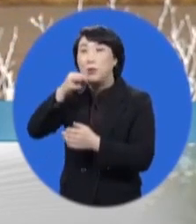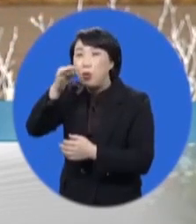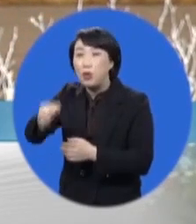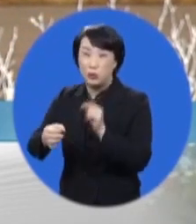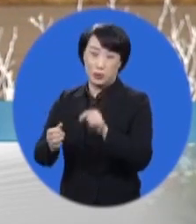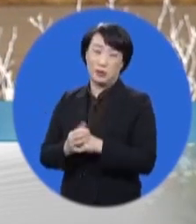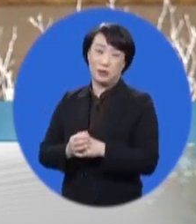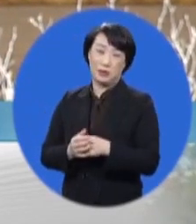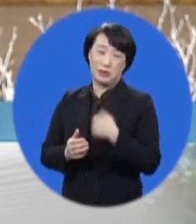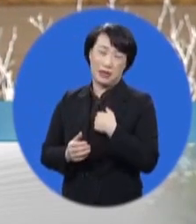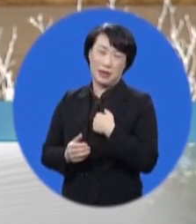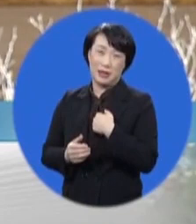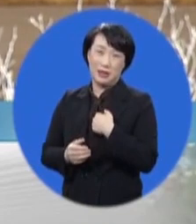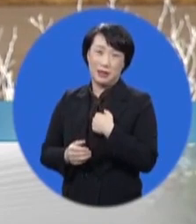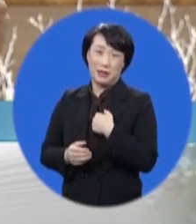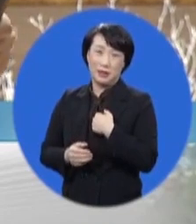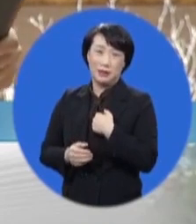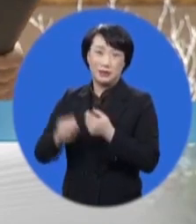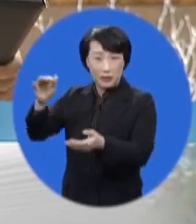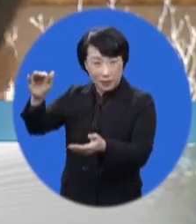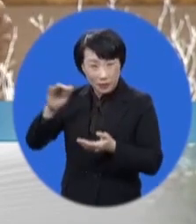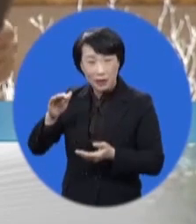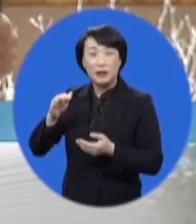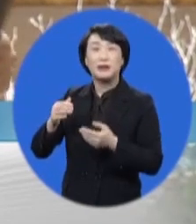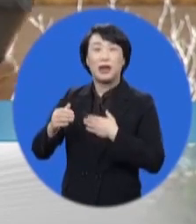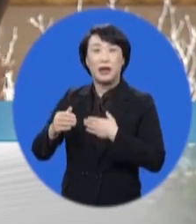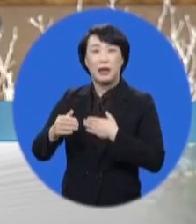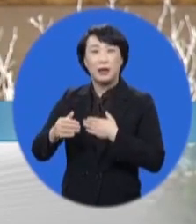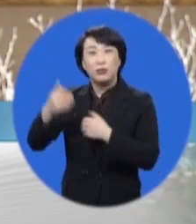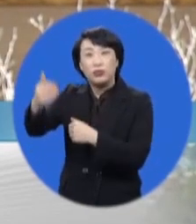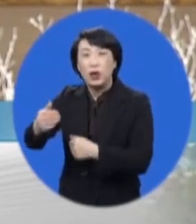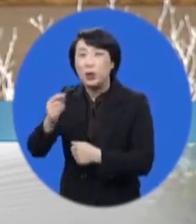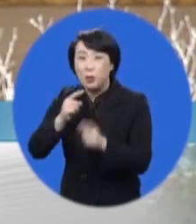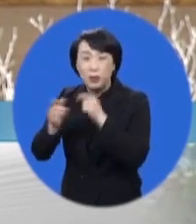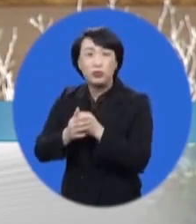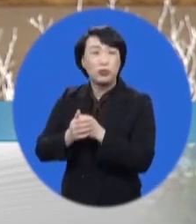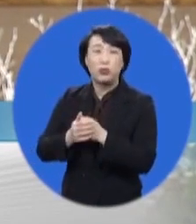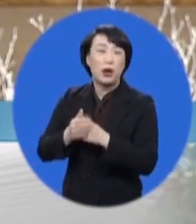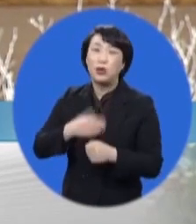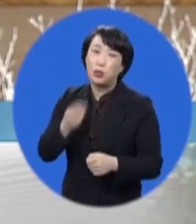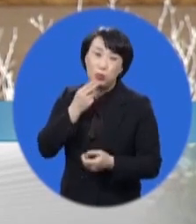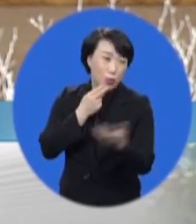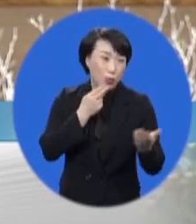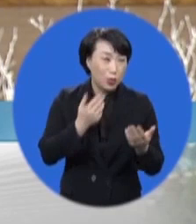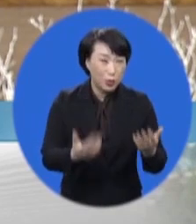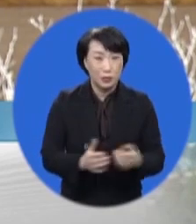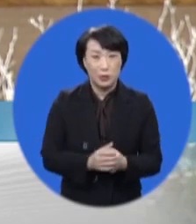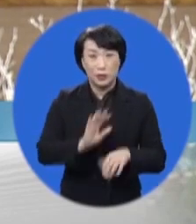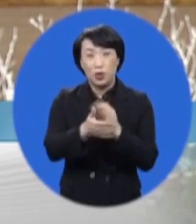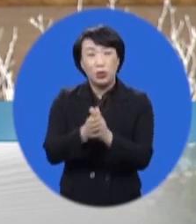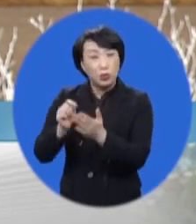목소리가 내게 애절하게 당부하는 소리로 들려지지 아니하면 우리는 성경